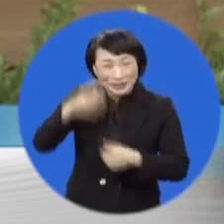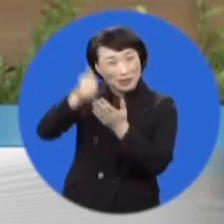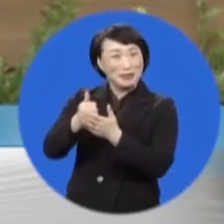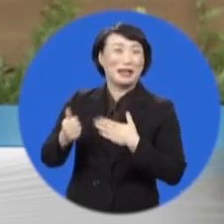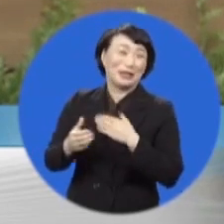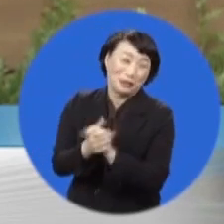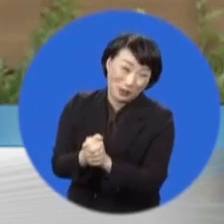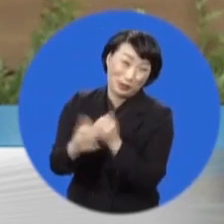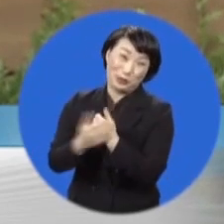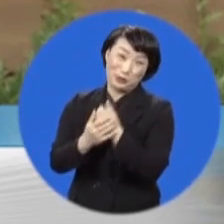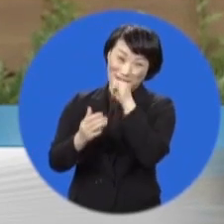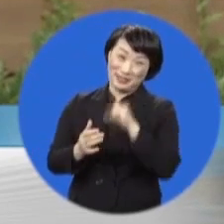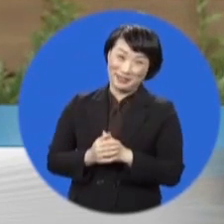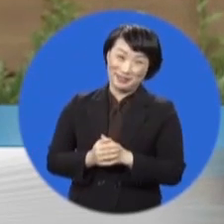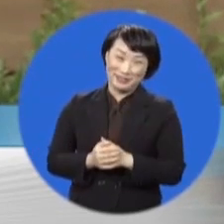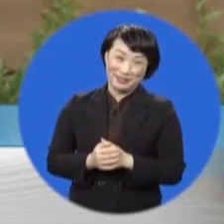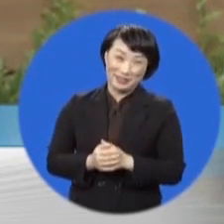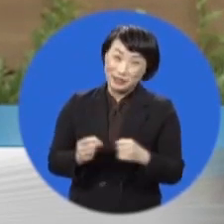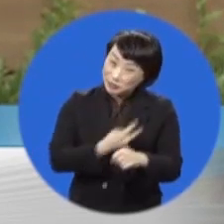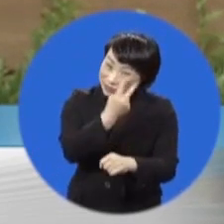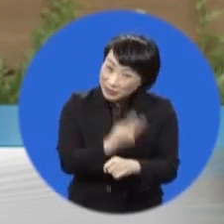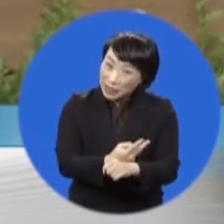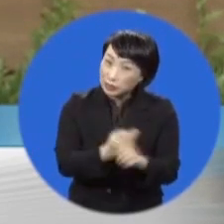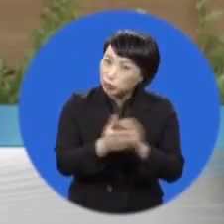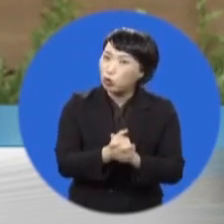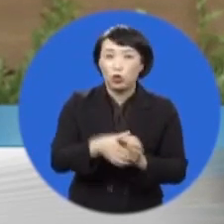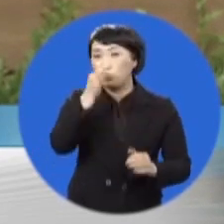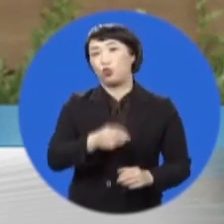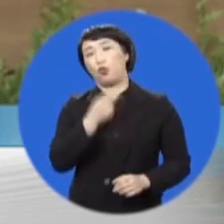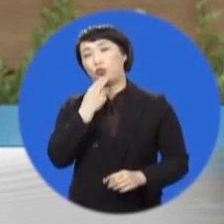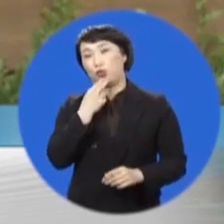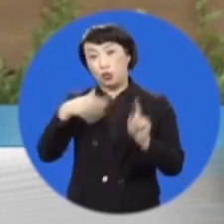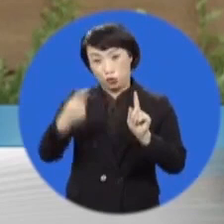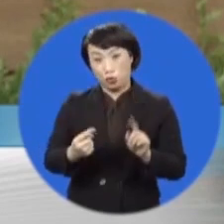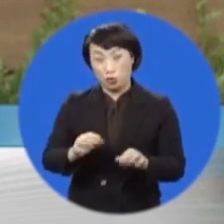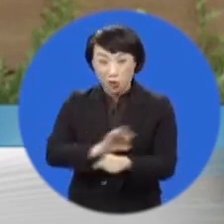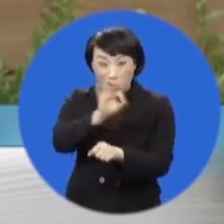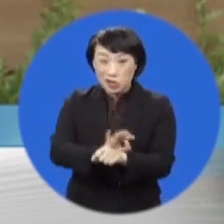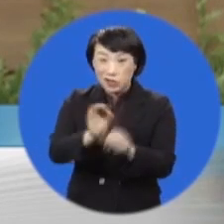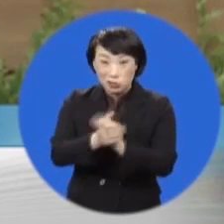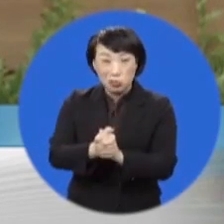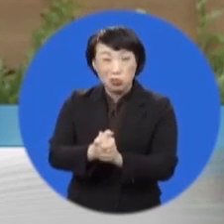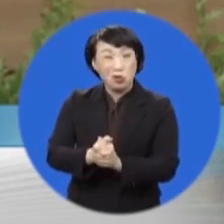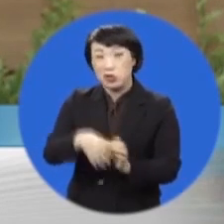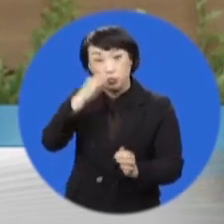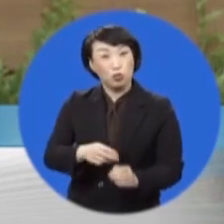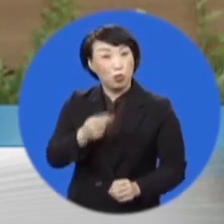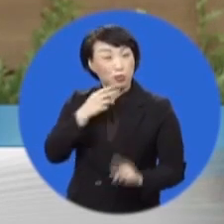기도하게 하시며 주시려는 힘들지 않고 10시간을 해도 힘들지 않다